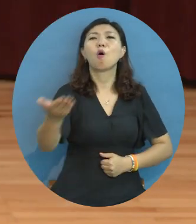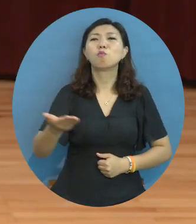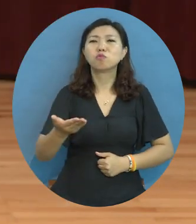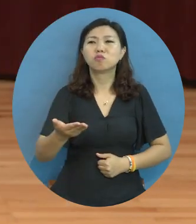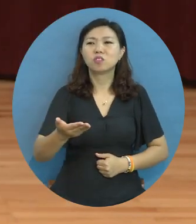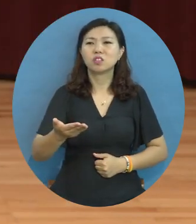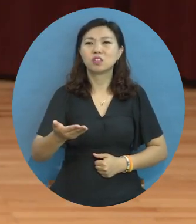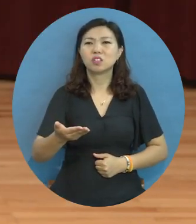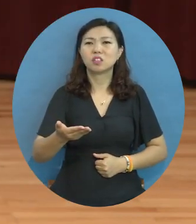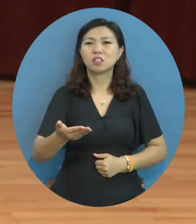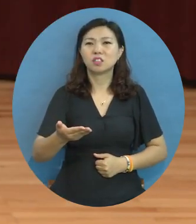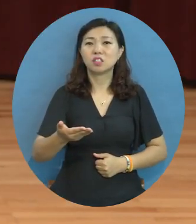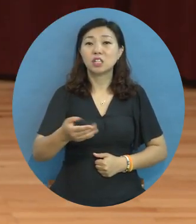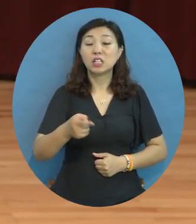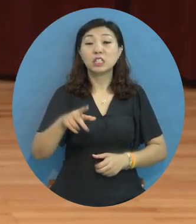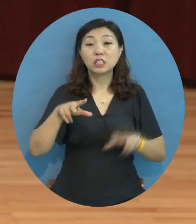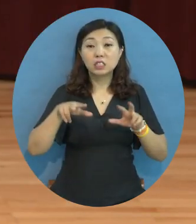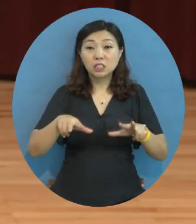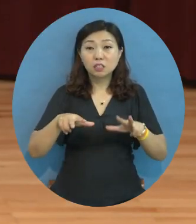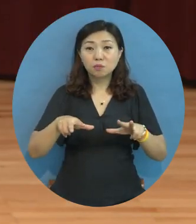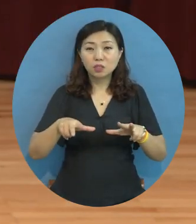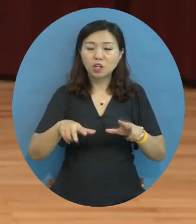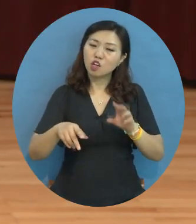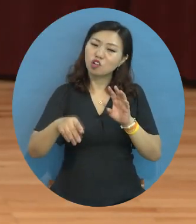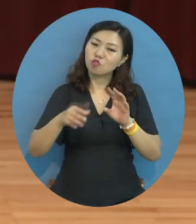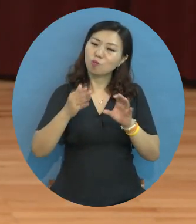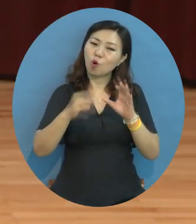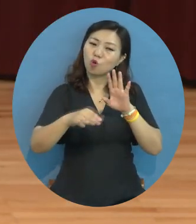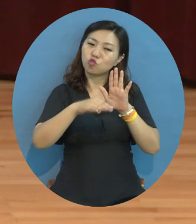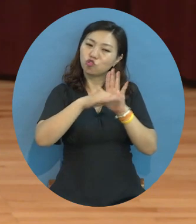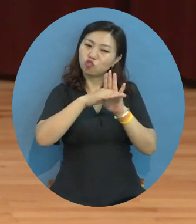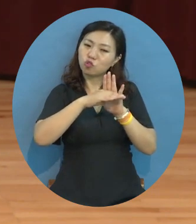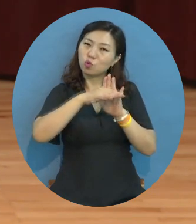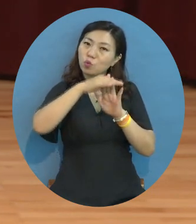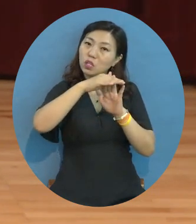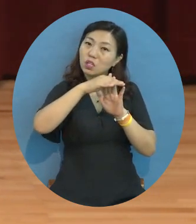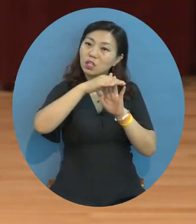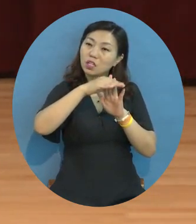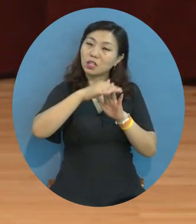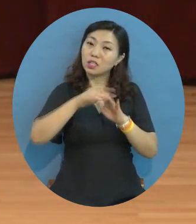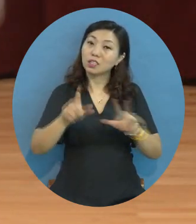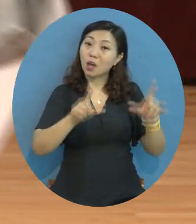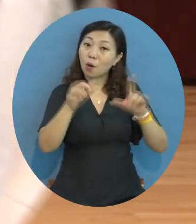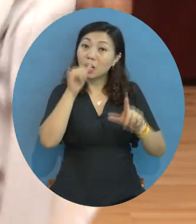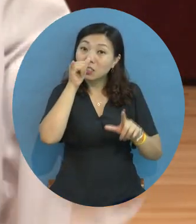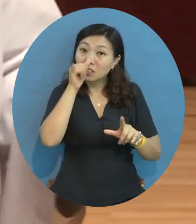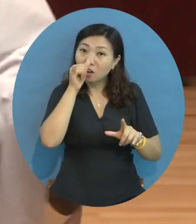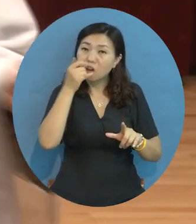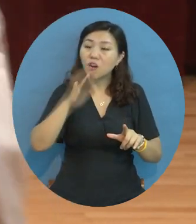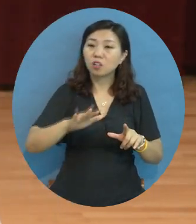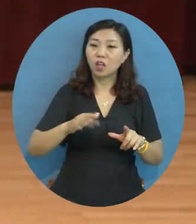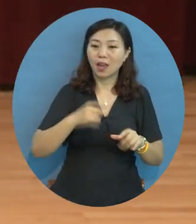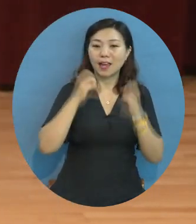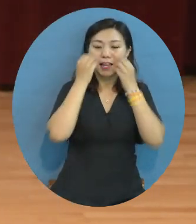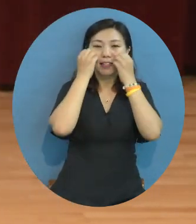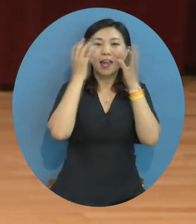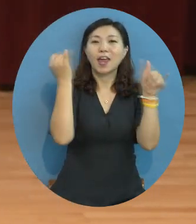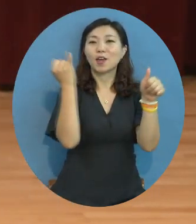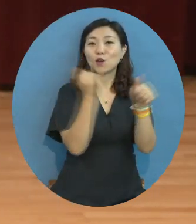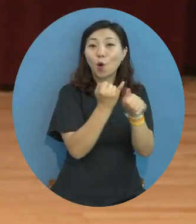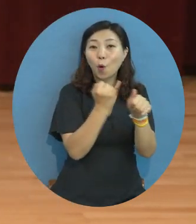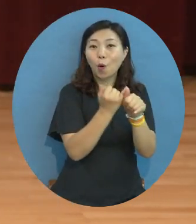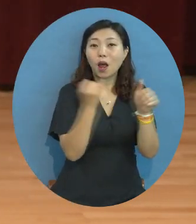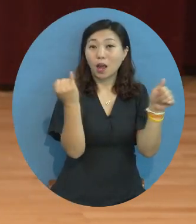자녀들 같으면 중상층 생활을 하잖아. 그지? 근데 여러분들이 신혼 살림을 내면 부모 집에 있을 때마다